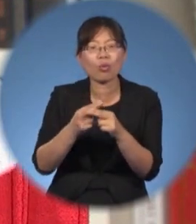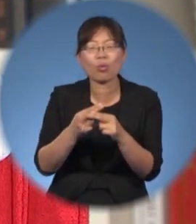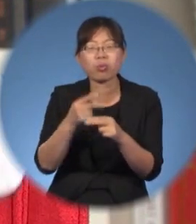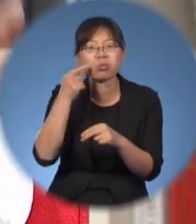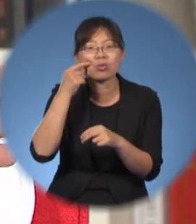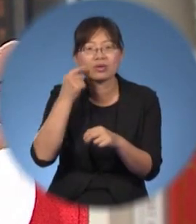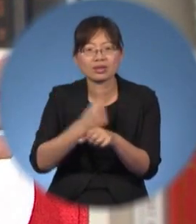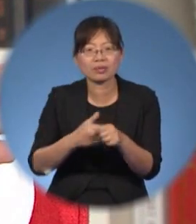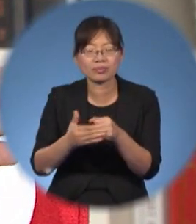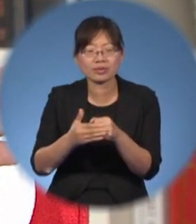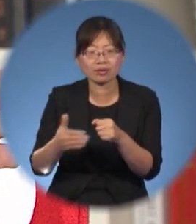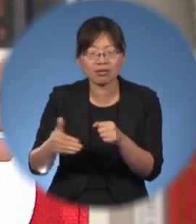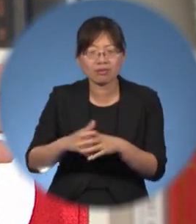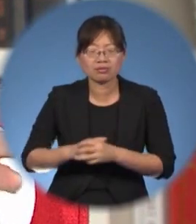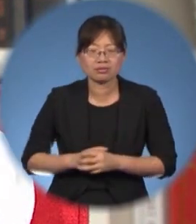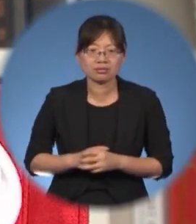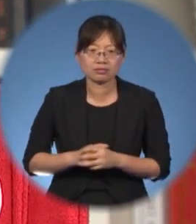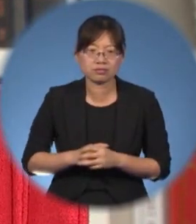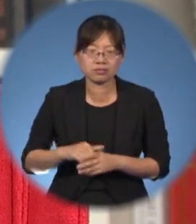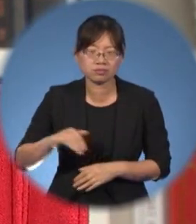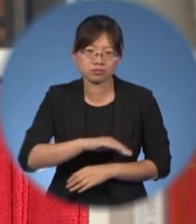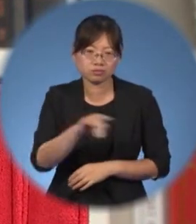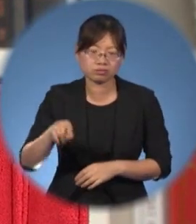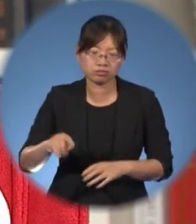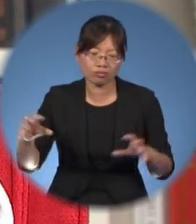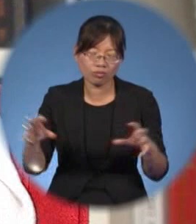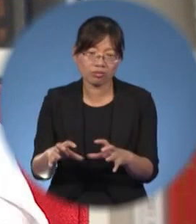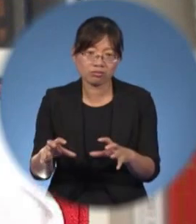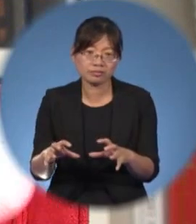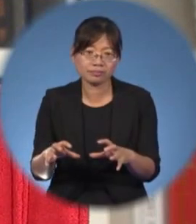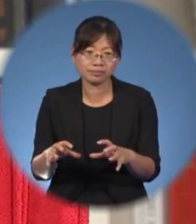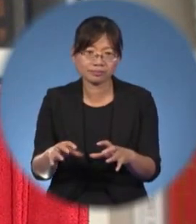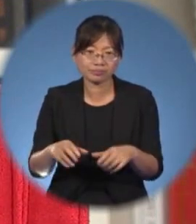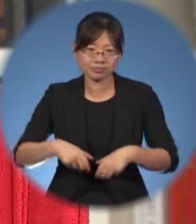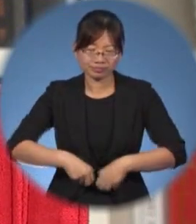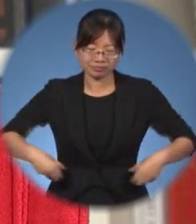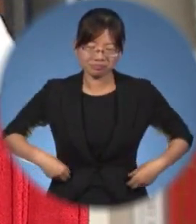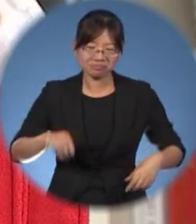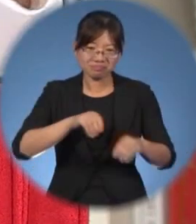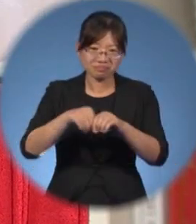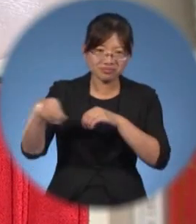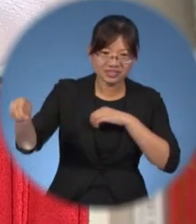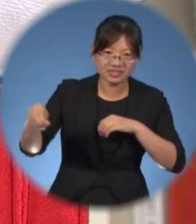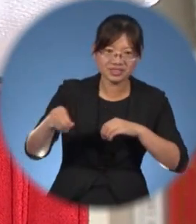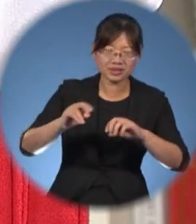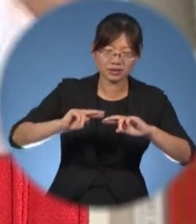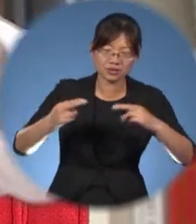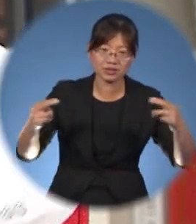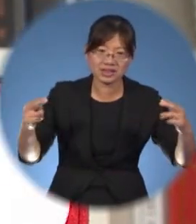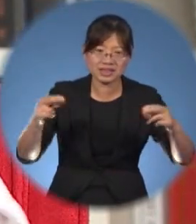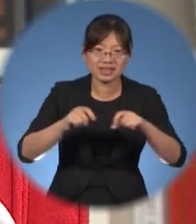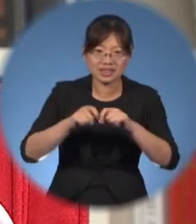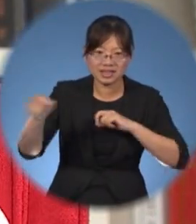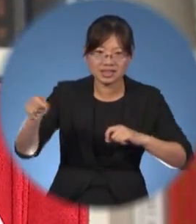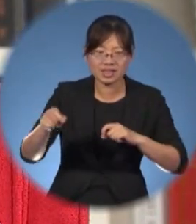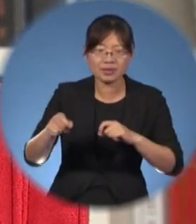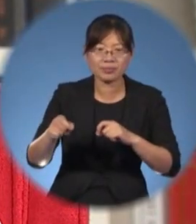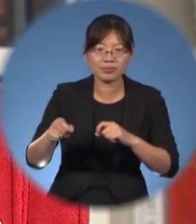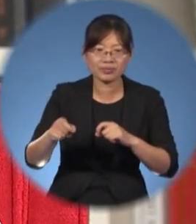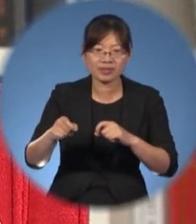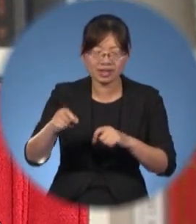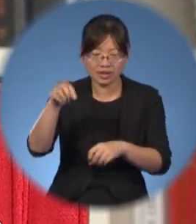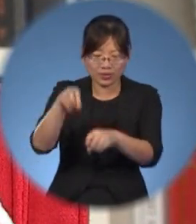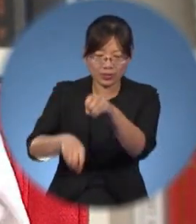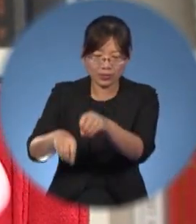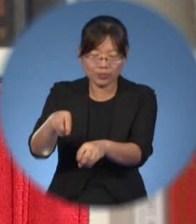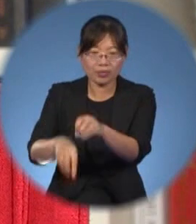그러니까 그 사람들 이제 우리끼리 이제 뭐 허리띠도 찢고 쫙 줄을 찢어가지고 배전으로